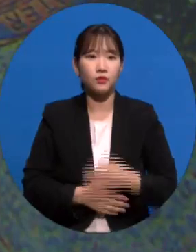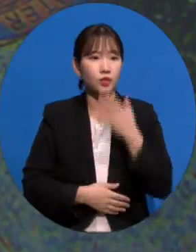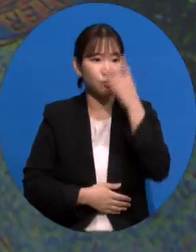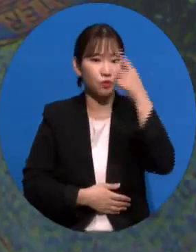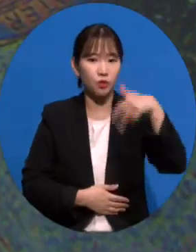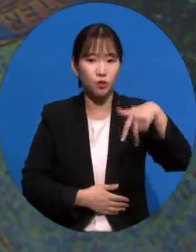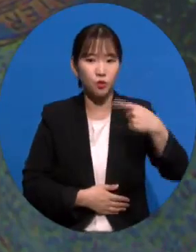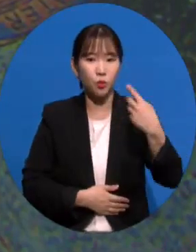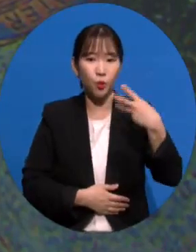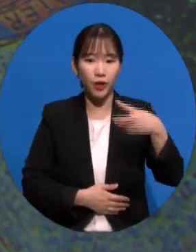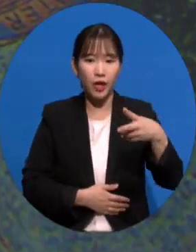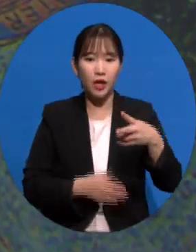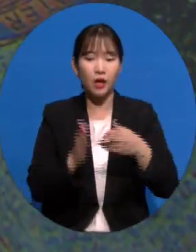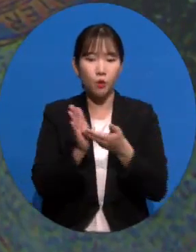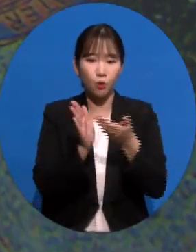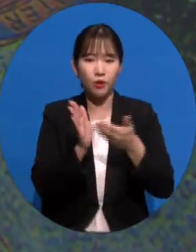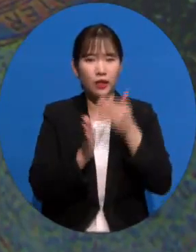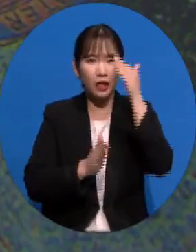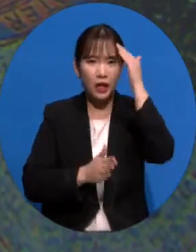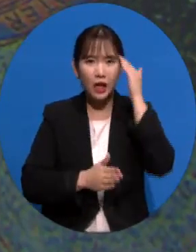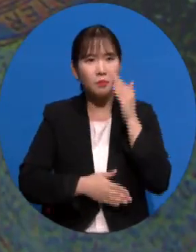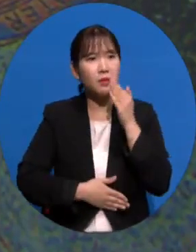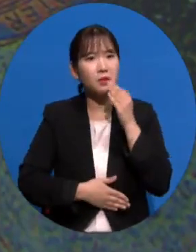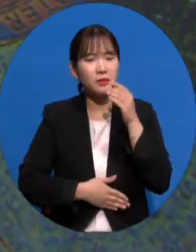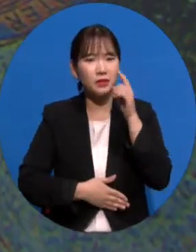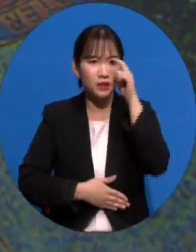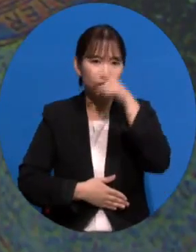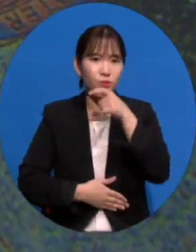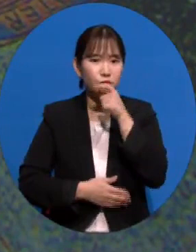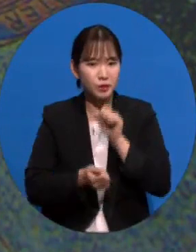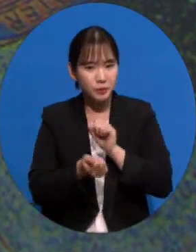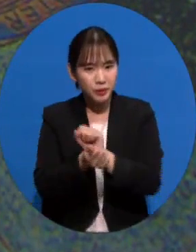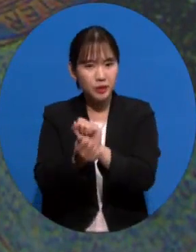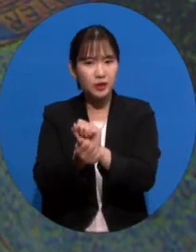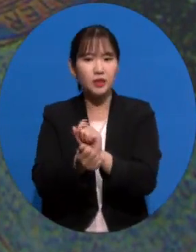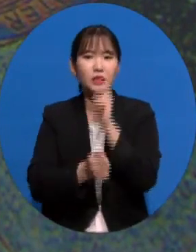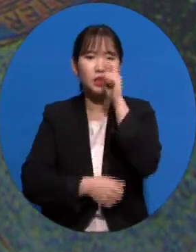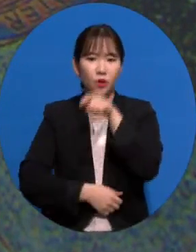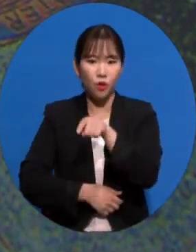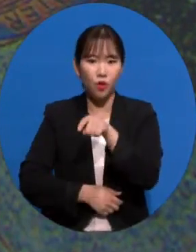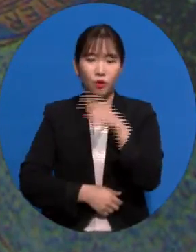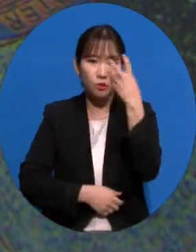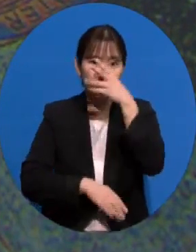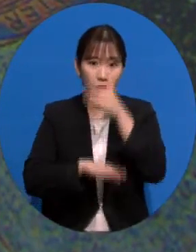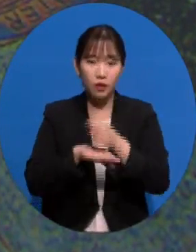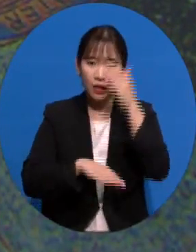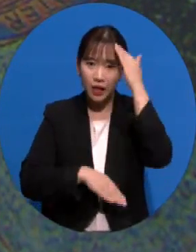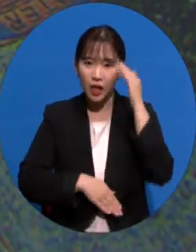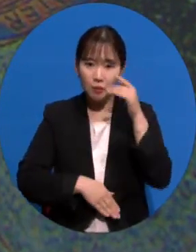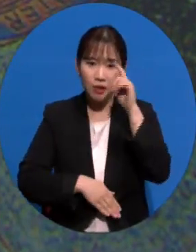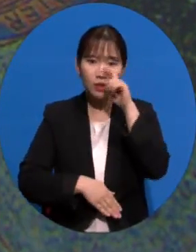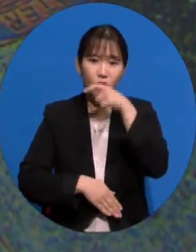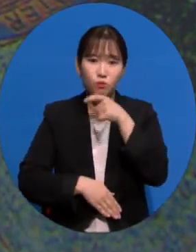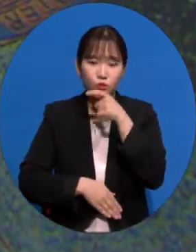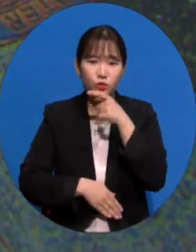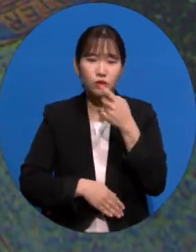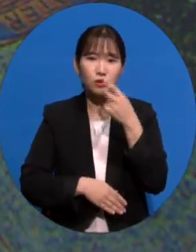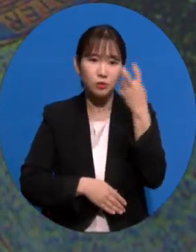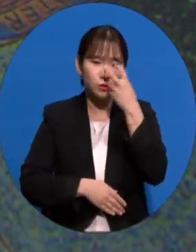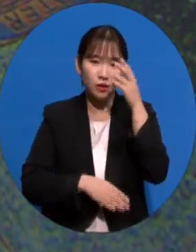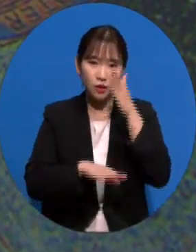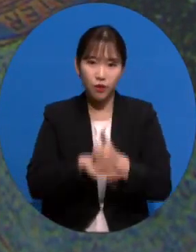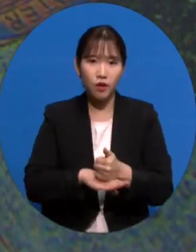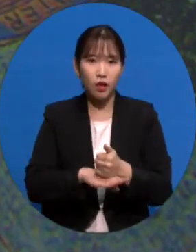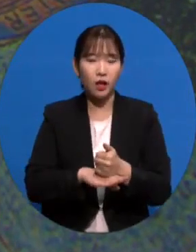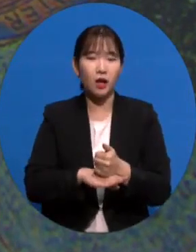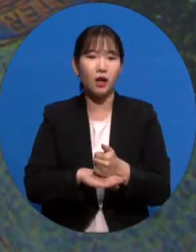순천 조례 호수에 검은 폐수가 유입돼 오염되고 있는데요. 조사 결과 검은 폐수는 엉뚱하게도 오염